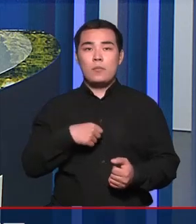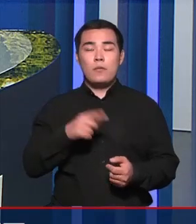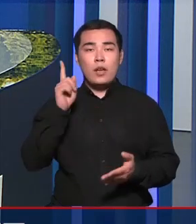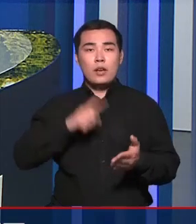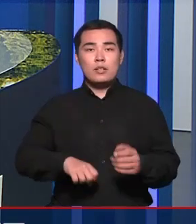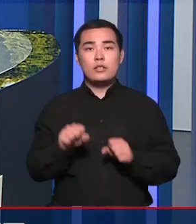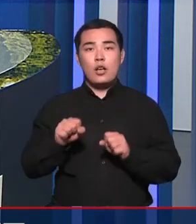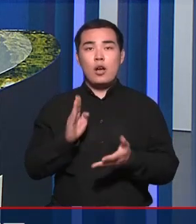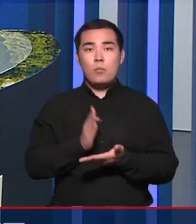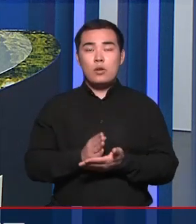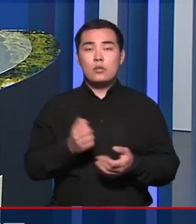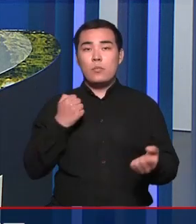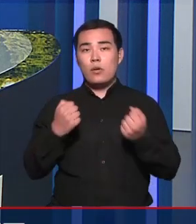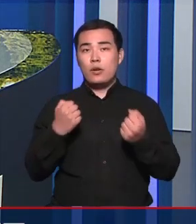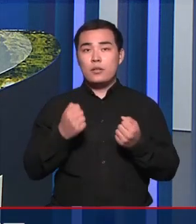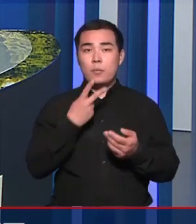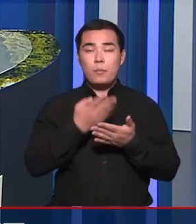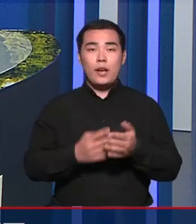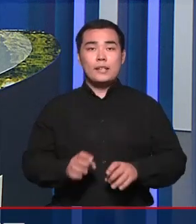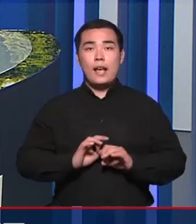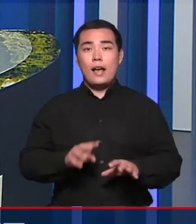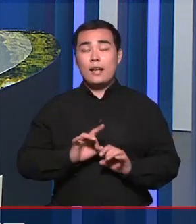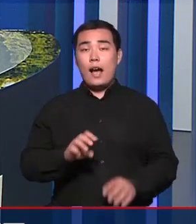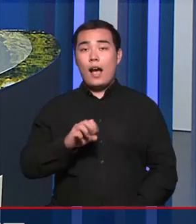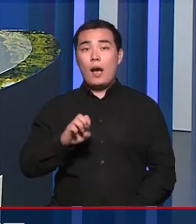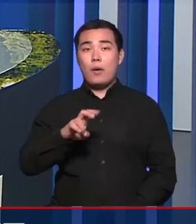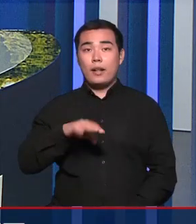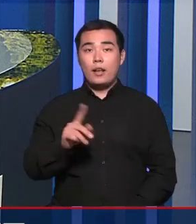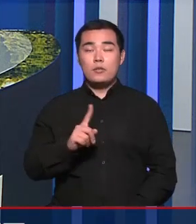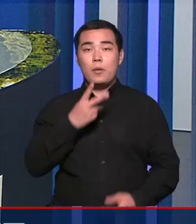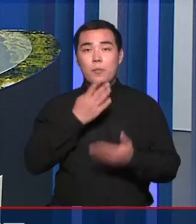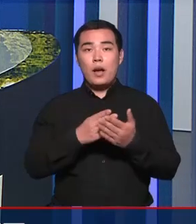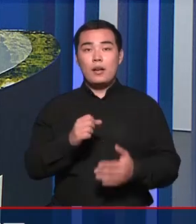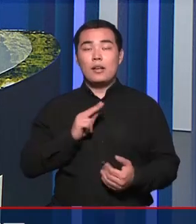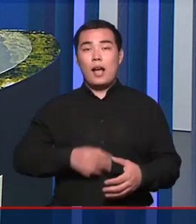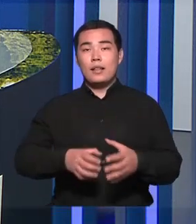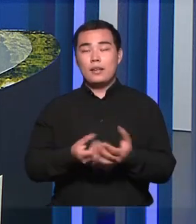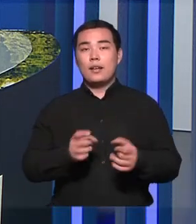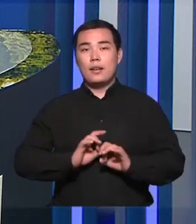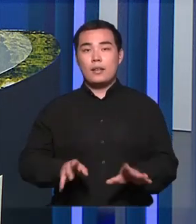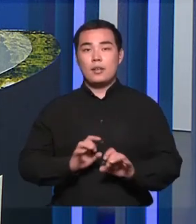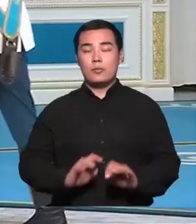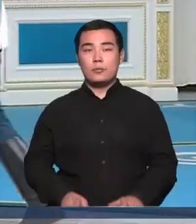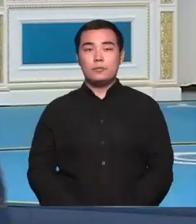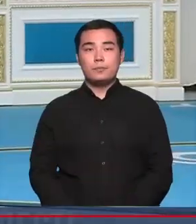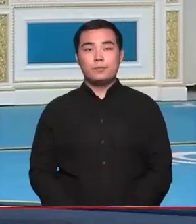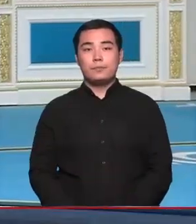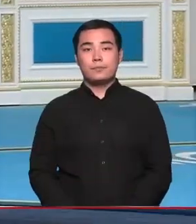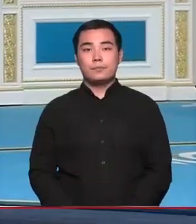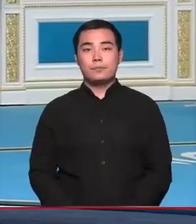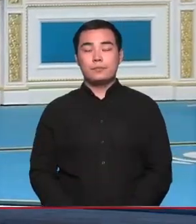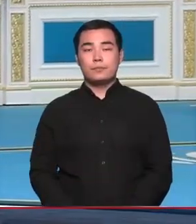білдірді. Спортшылар рухтанып, аламанға аманат арқалап аттанған шарадан Асылбек Тойбек тарқатады.